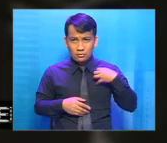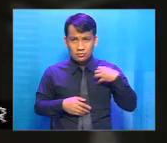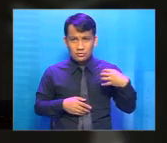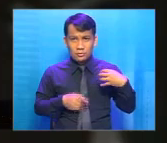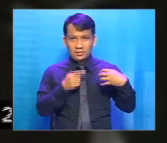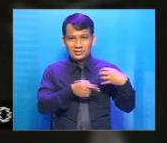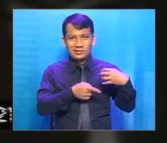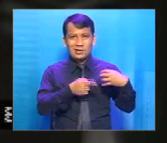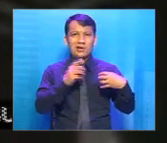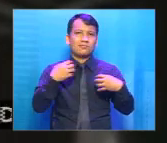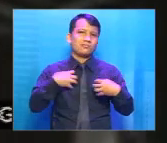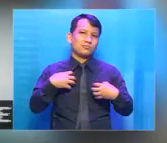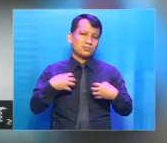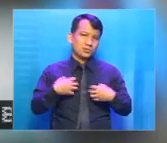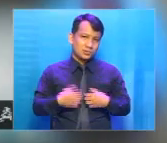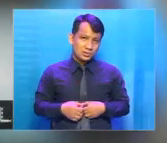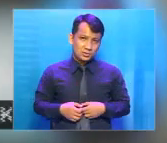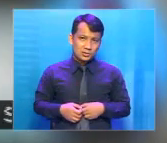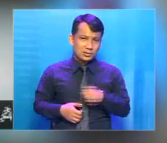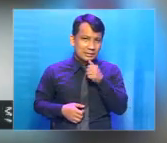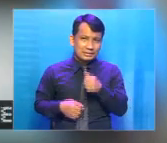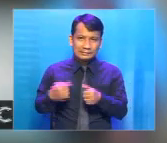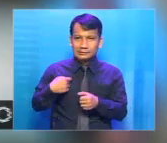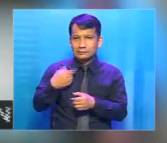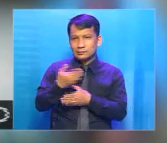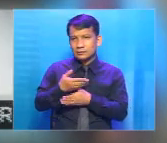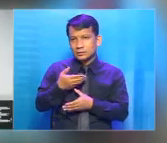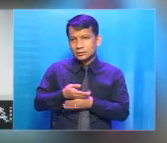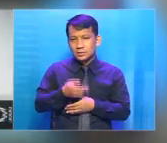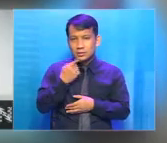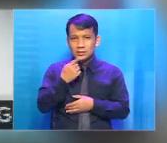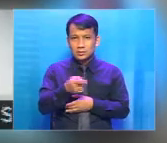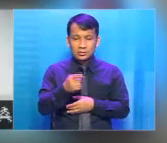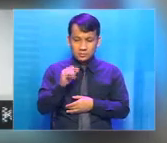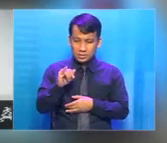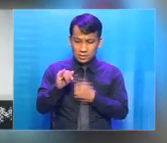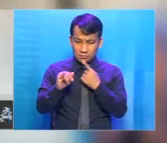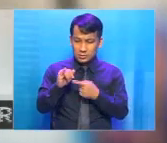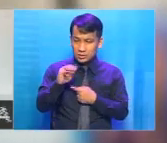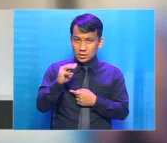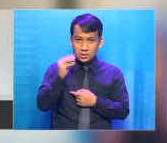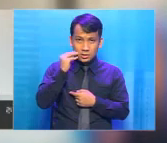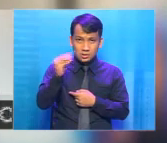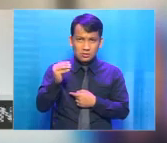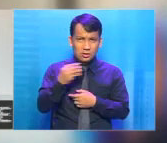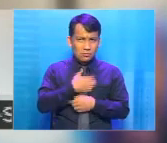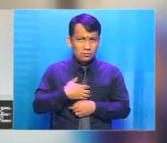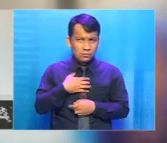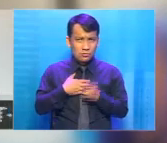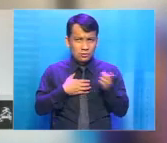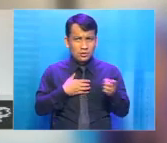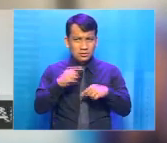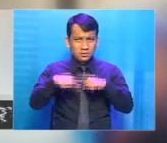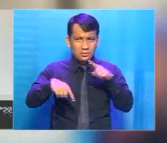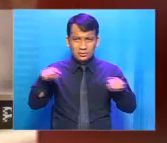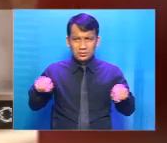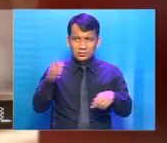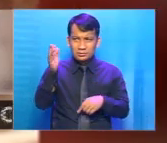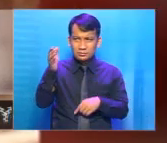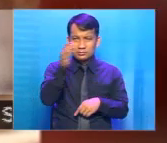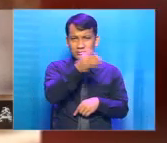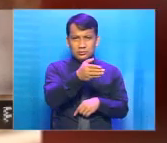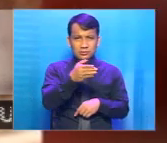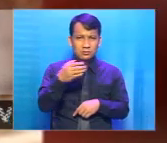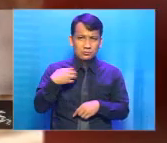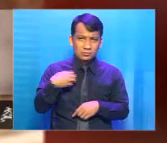pang pulis. Hindi lang po ako... Kwento ng kapitbahay na si Ima Sumalinog, inireklamo na nila sa iba't ibang tanggapan si